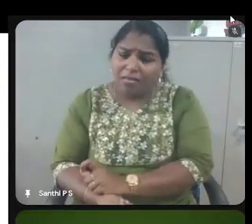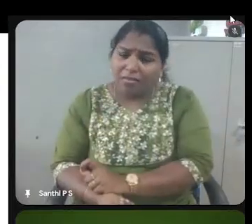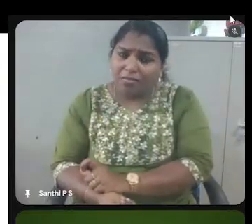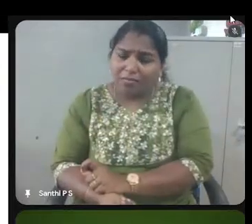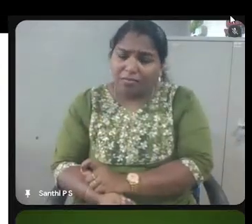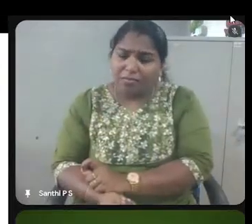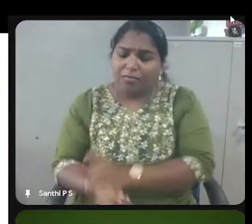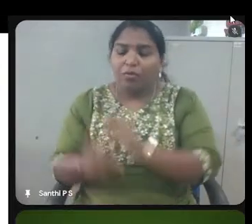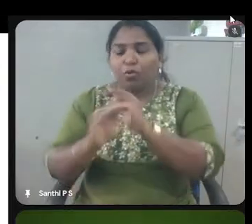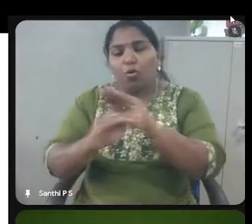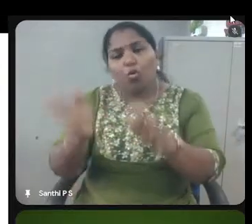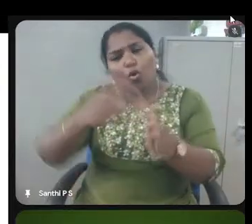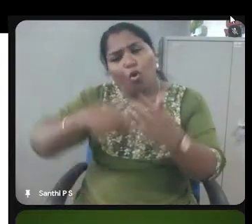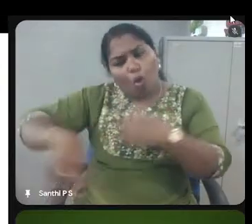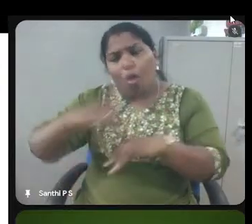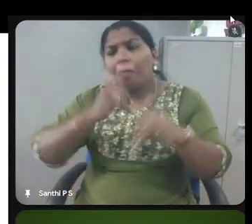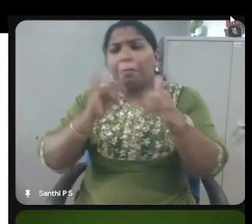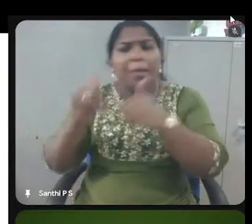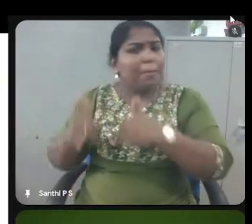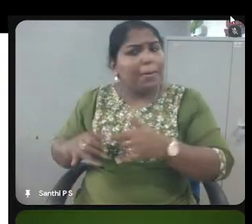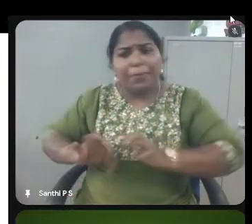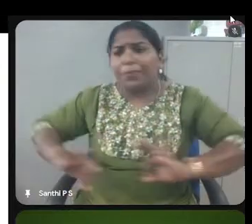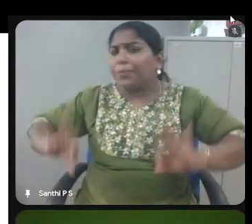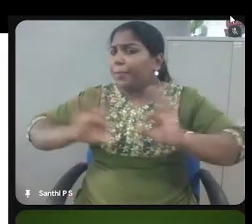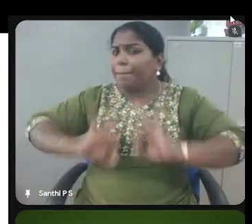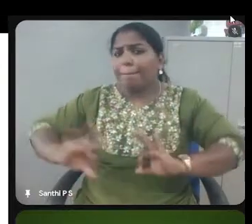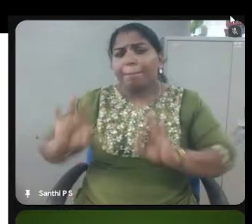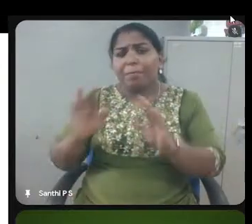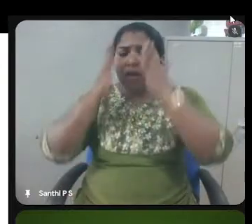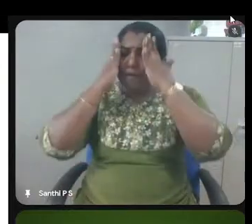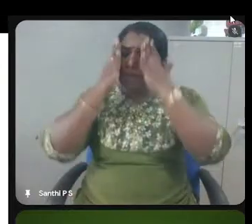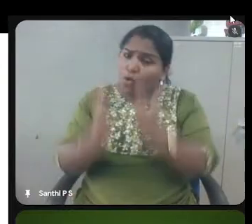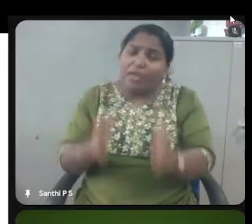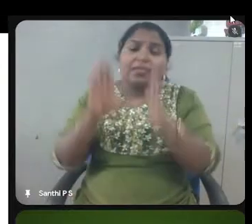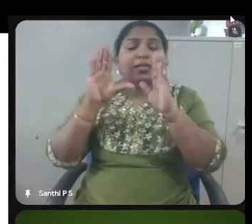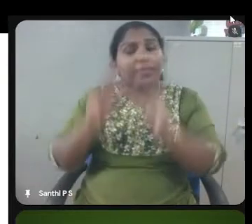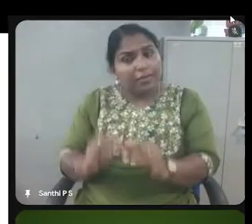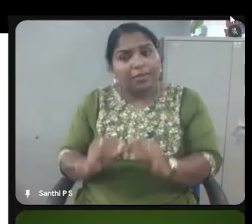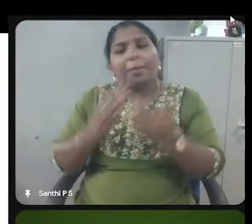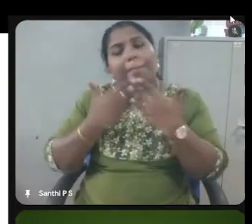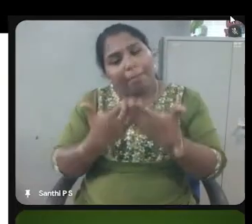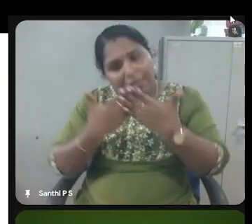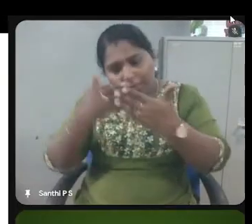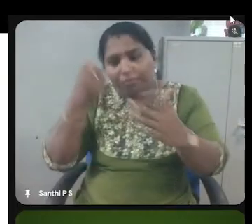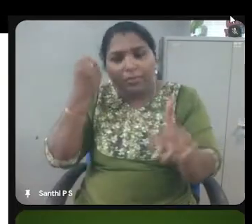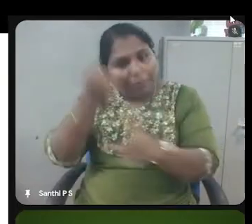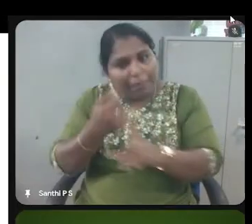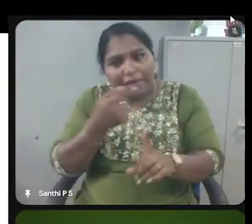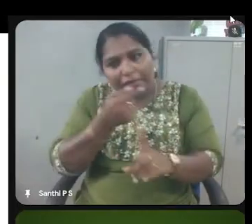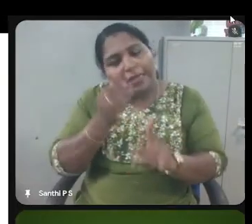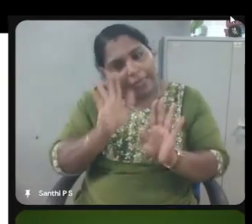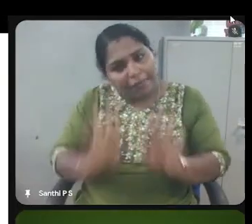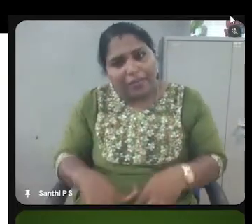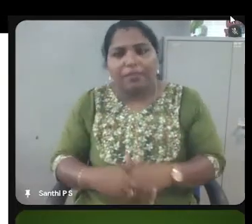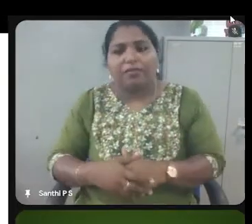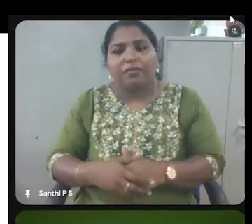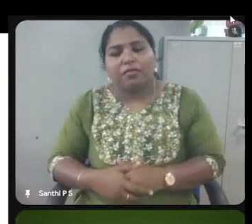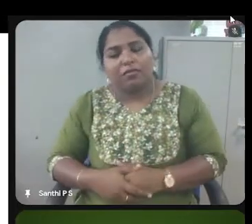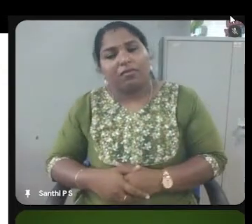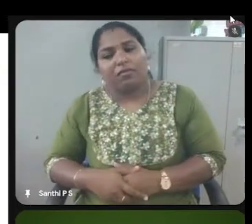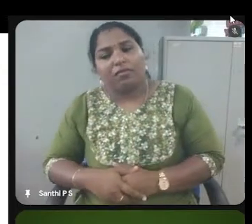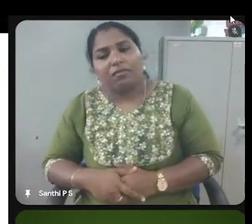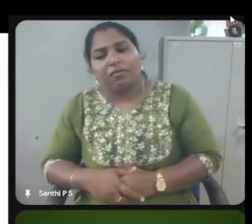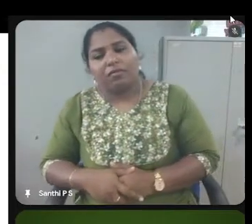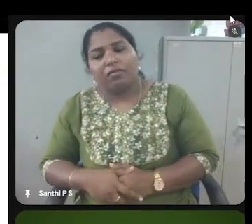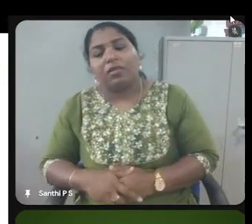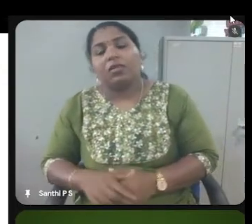കളിക്കുന്നില്ല, കളിക്കാത്തത് കൊണ്ട് വരുന്ന ഒത്തിരി ബുദ്ധിമുട്ടുകളുണ്ട്. അറ്റൻഷൻ കുറവ് മുതൽ പഠനം വരെ ബാധിക്കുന്ന ലെവൽ വരെയാണ് നമ്മൾ കാണിക്കുന്നത്. അപ്പൊ